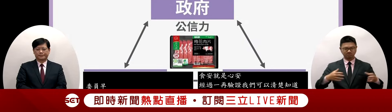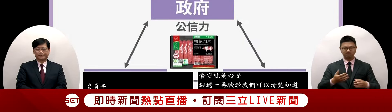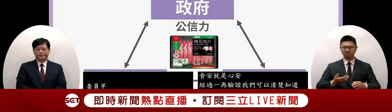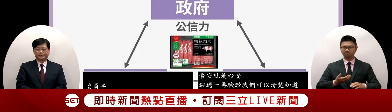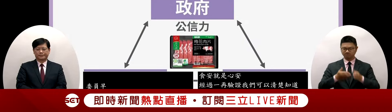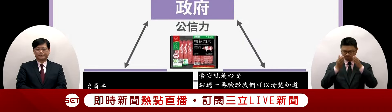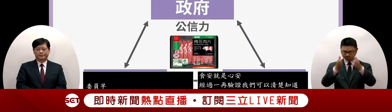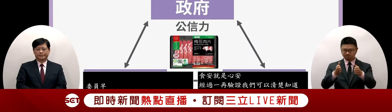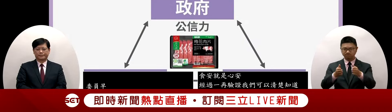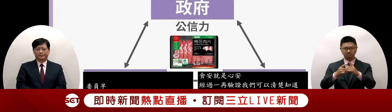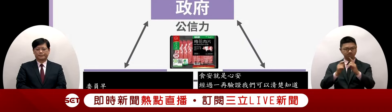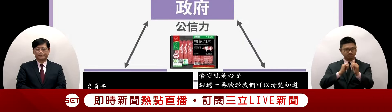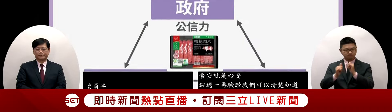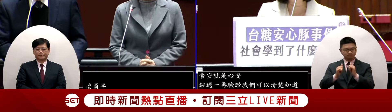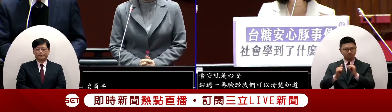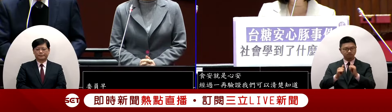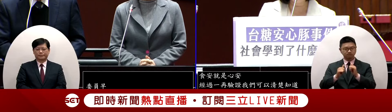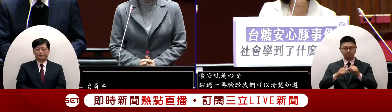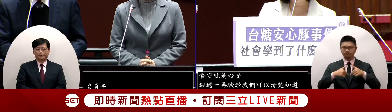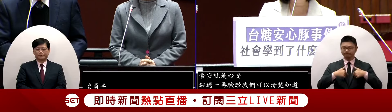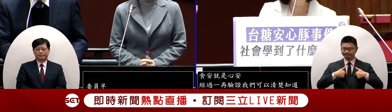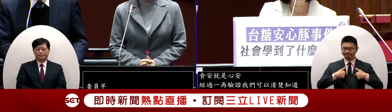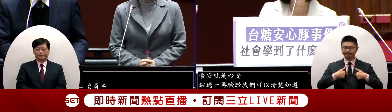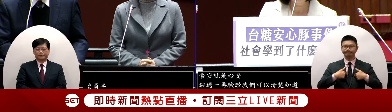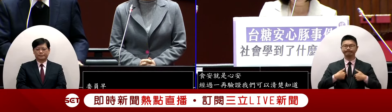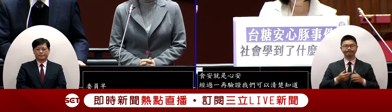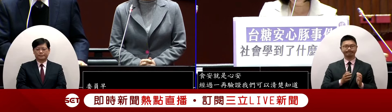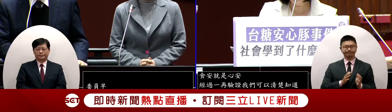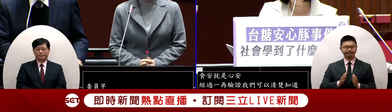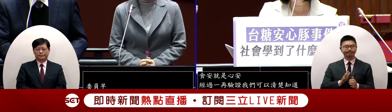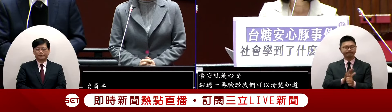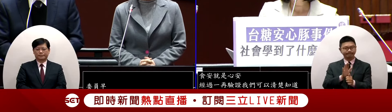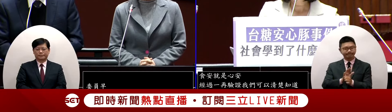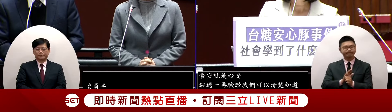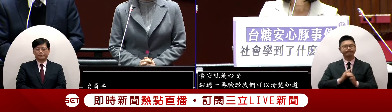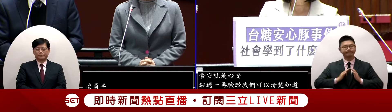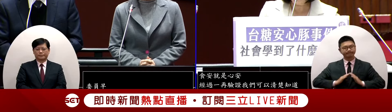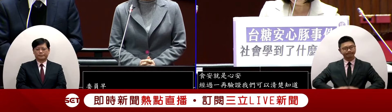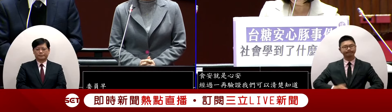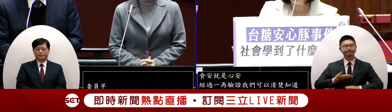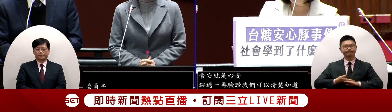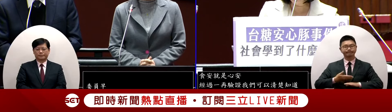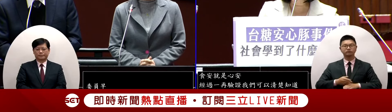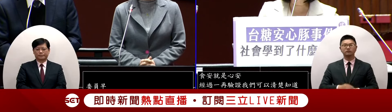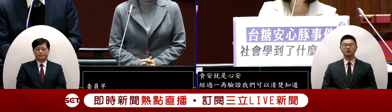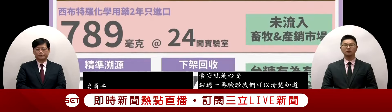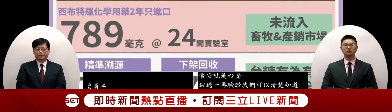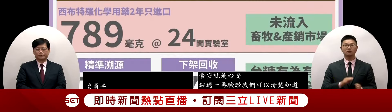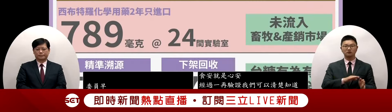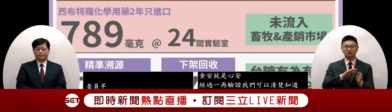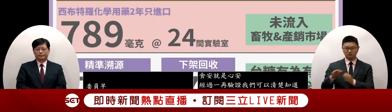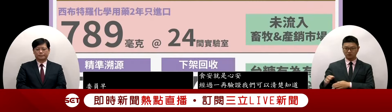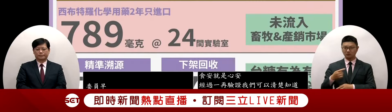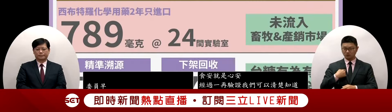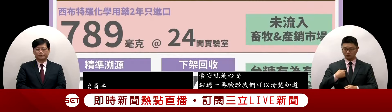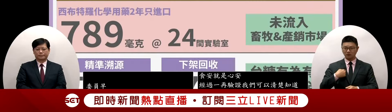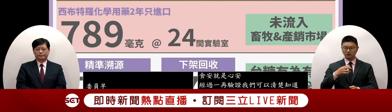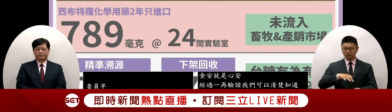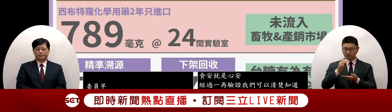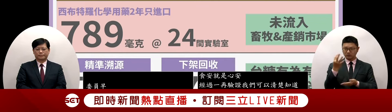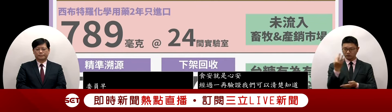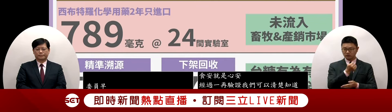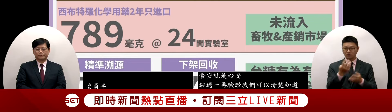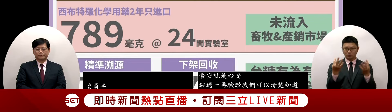的心理建设要赶快补强起来。好，下一页。我再重新来说一次几个关键数